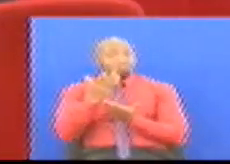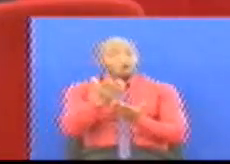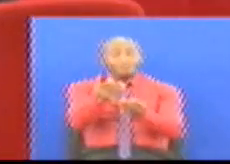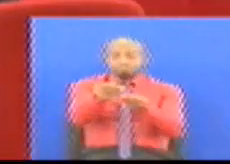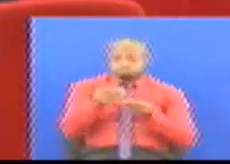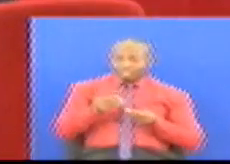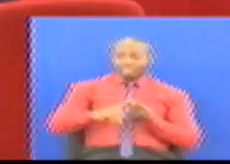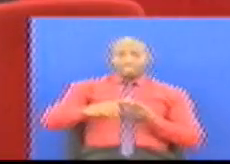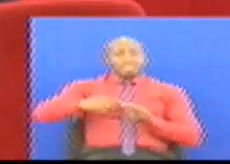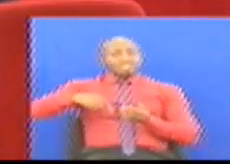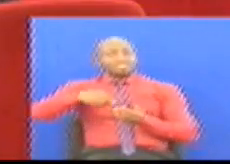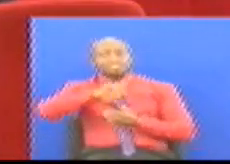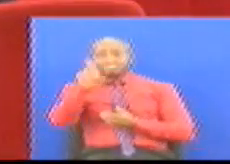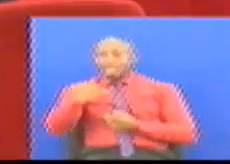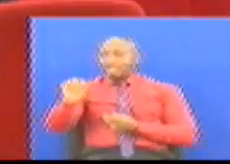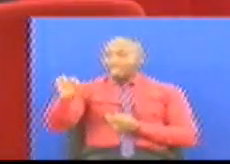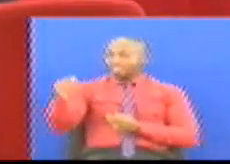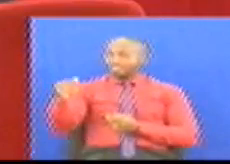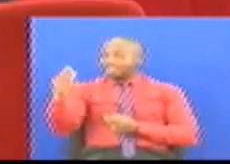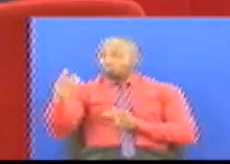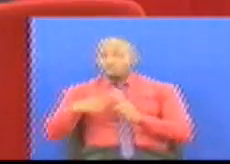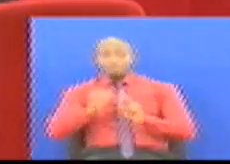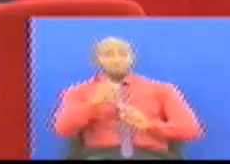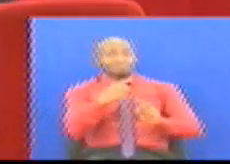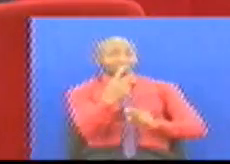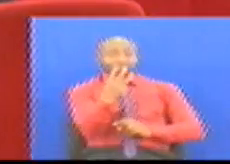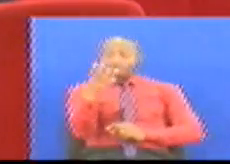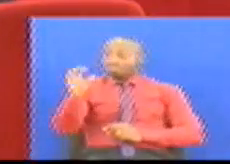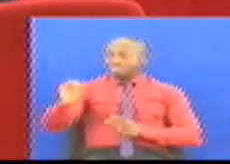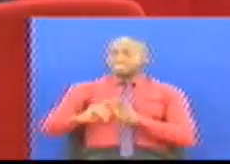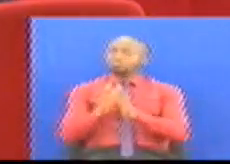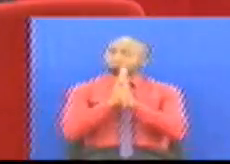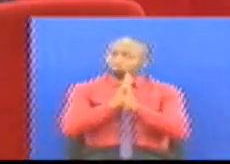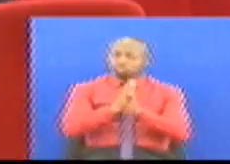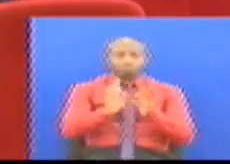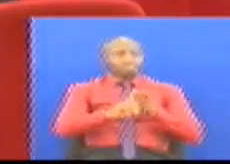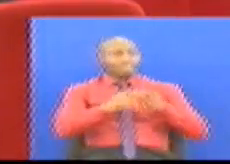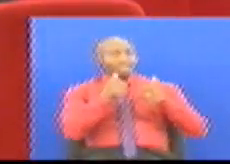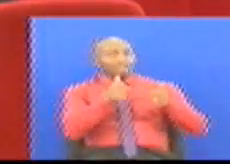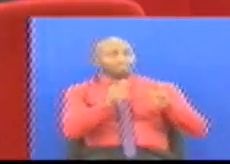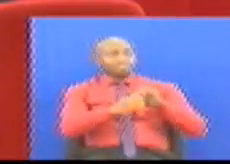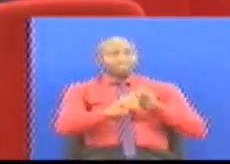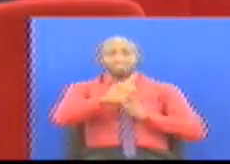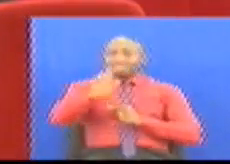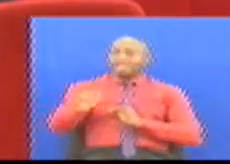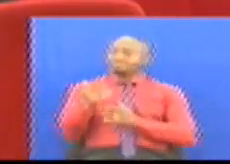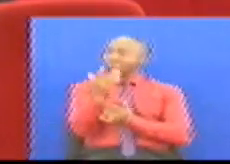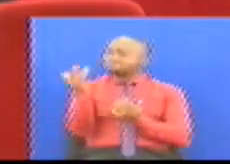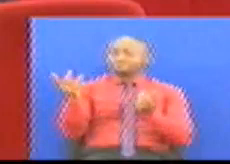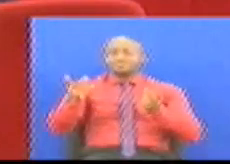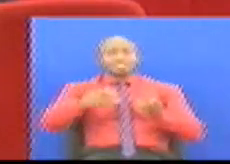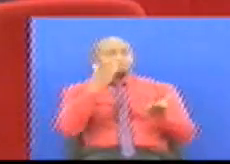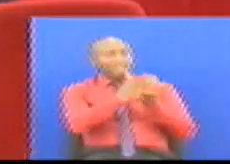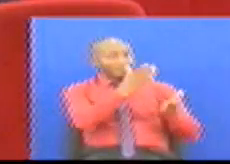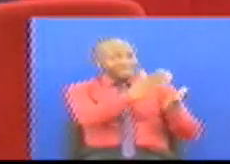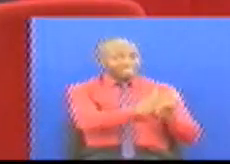zahanati 3 milioni 150, Mheshimiwa Waziri, ni kushukuru sana. Kulikuwa na hadi ya rais zahanati ya Singe na zahanati zingine, sasa inakwenda